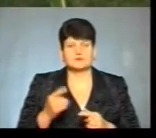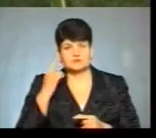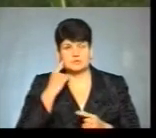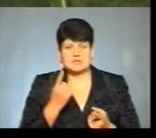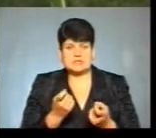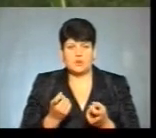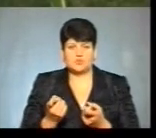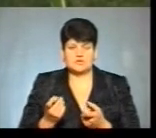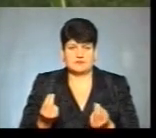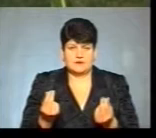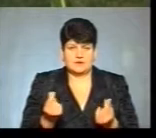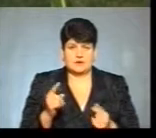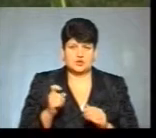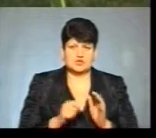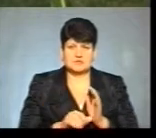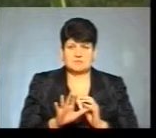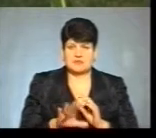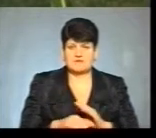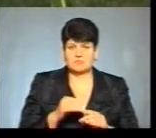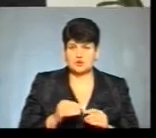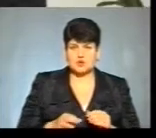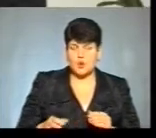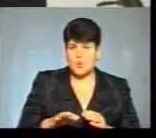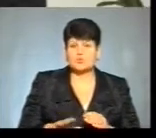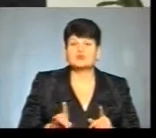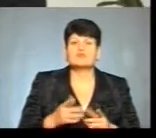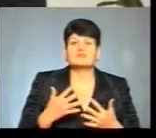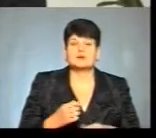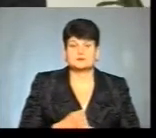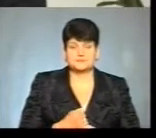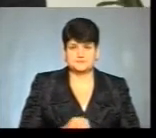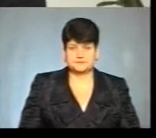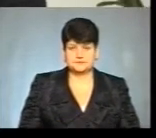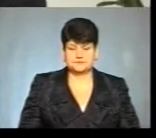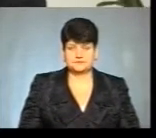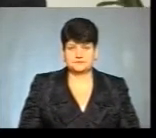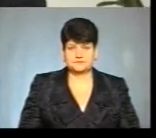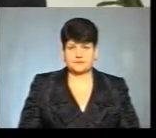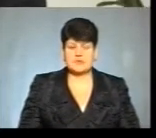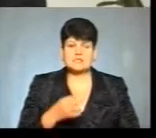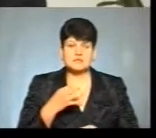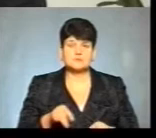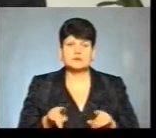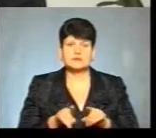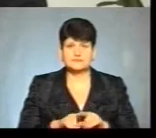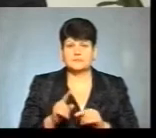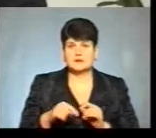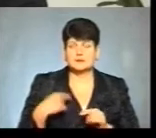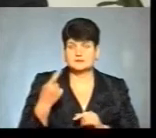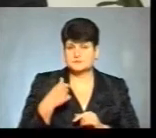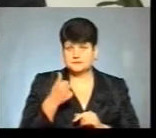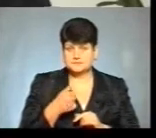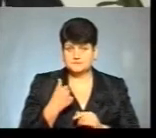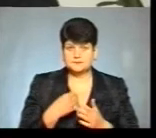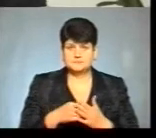на 165-й виборчий округ і що вже зроблено? Ну, скажімо так, що на слідуючий рік, ну,